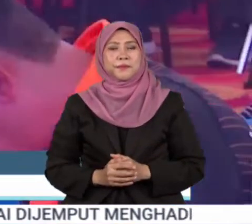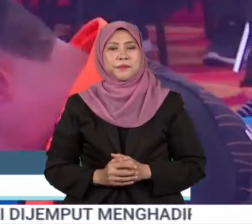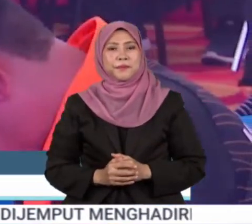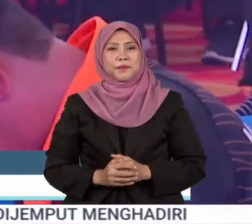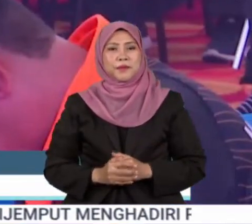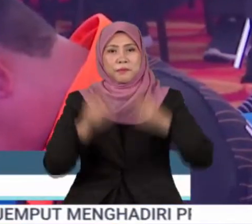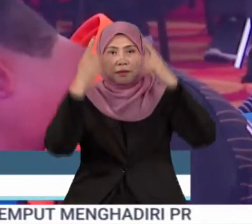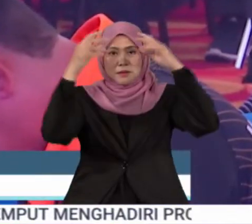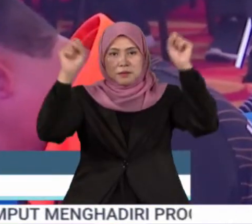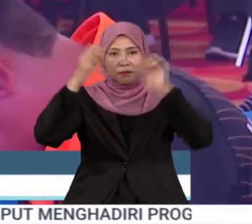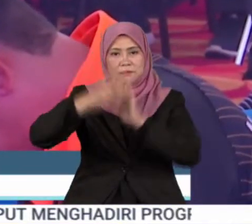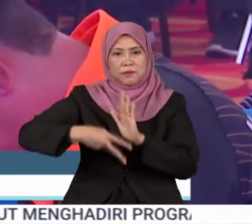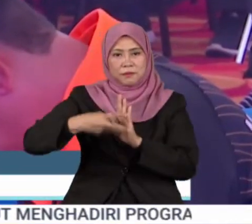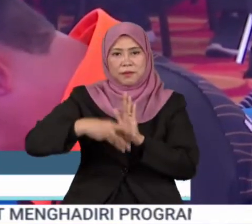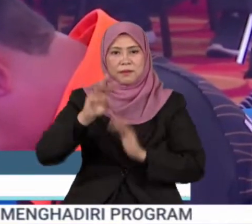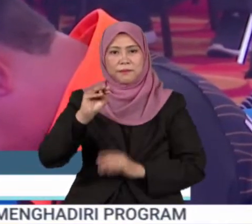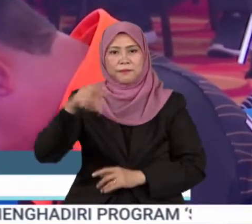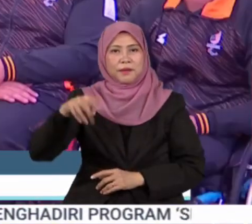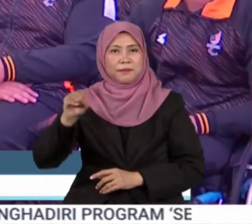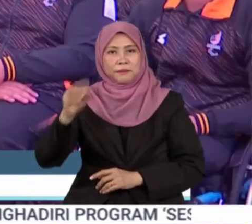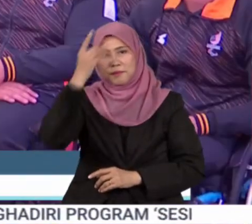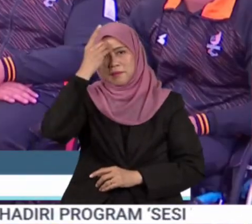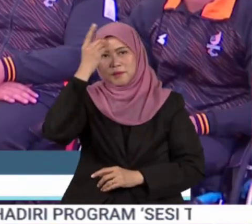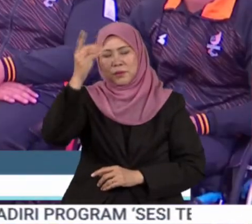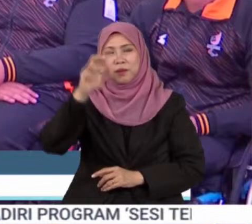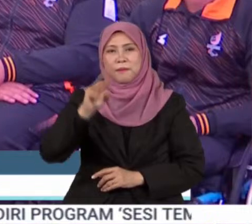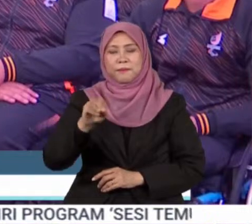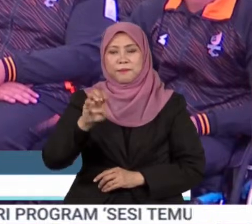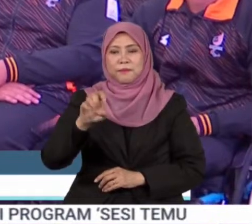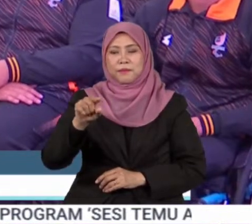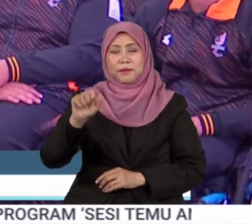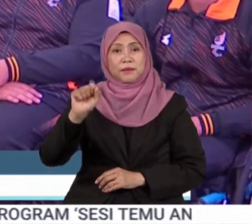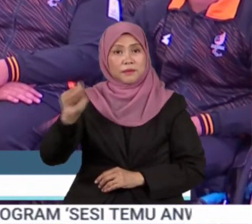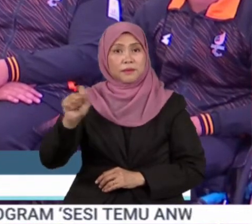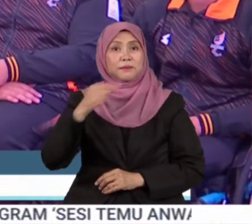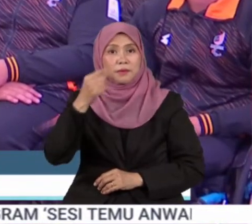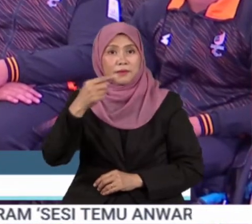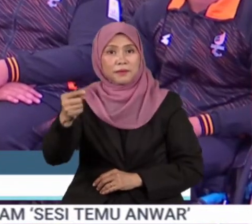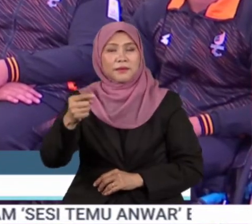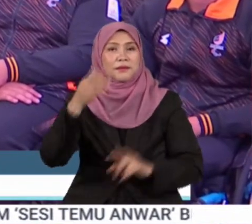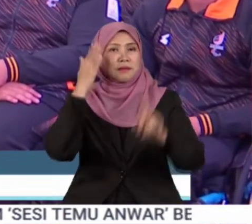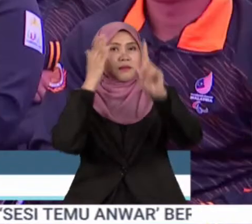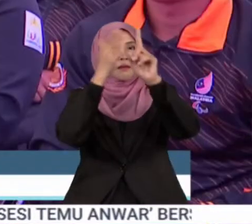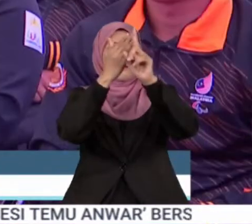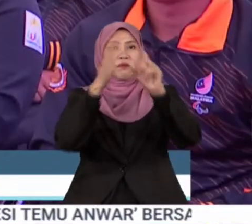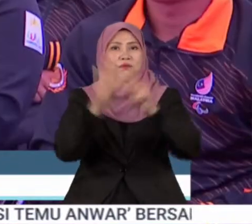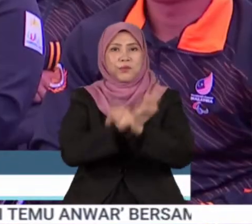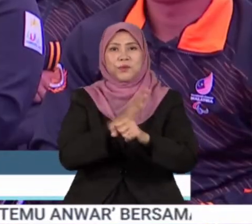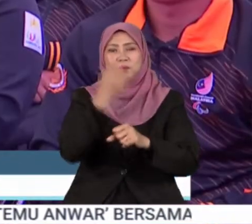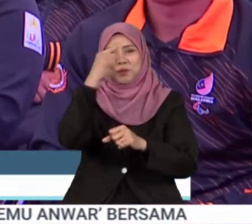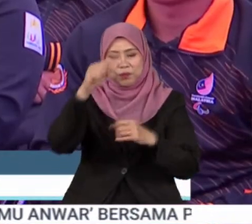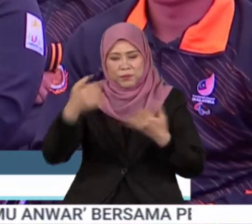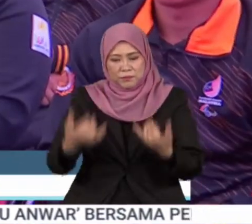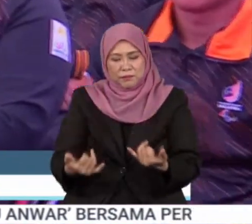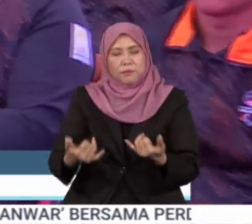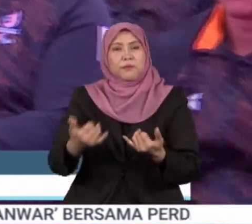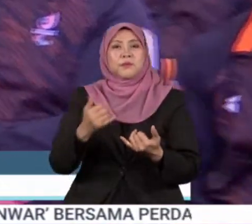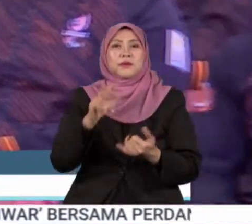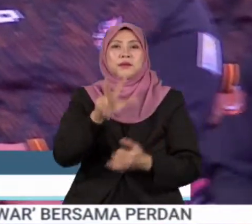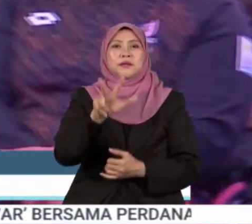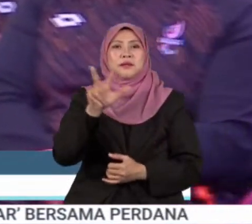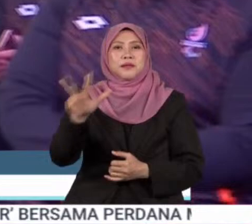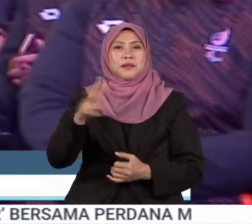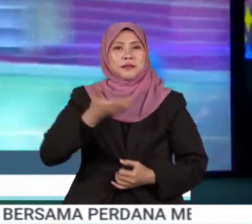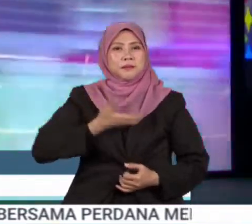Presiden Majlis Paralimpik Malaysia MPM Dato' Sri Megatdi Shariman berkata sasaran penuh pada edisi kali ini adalah